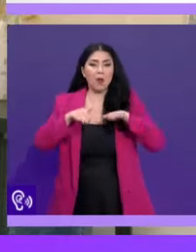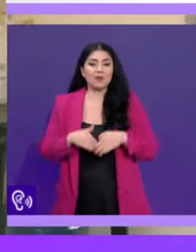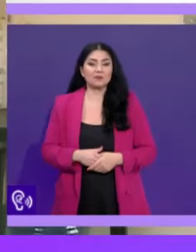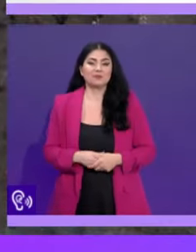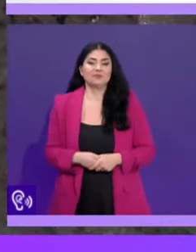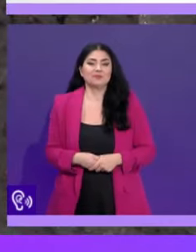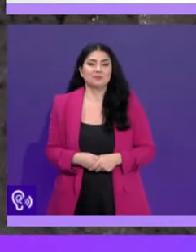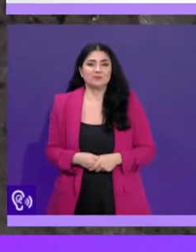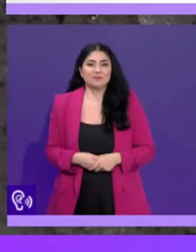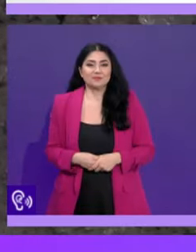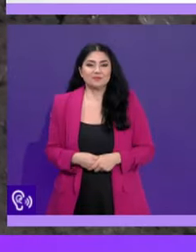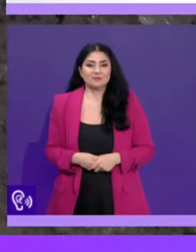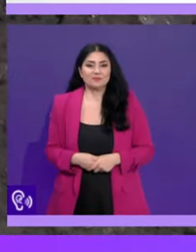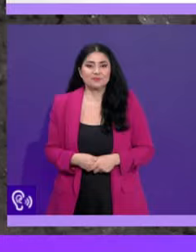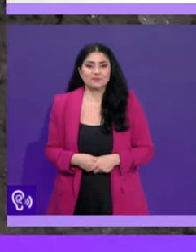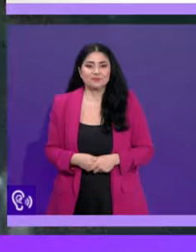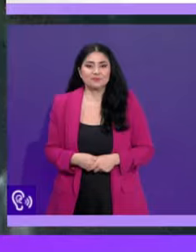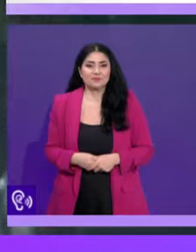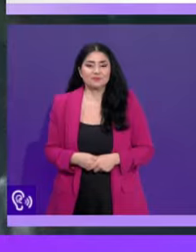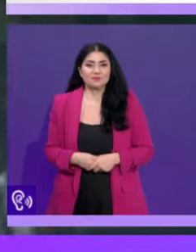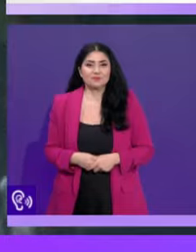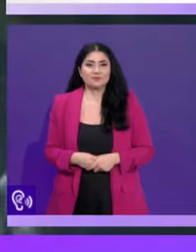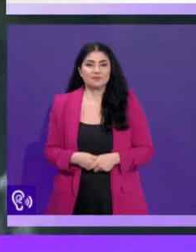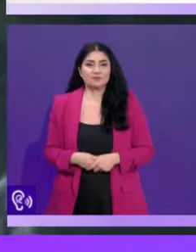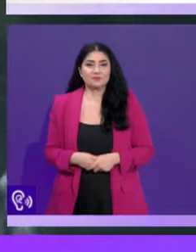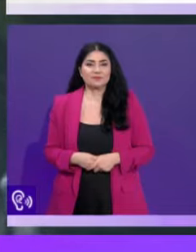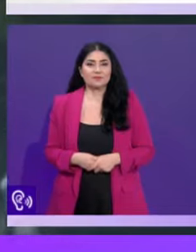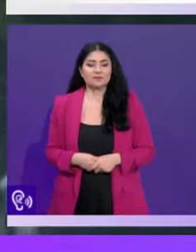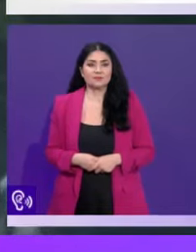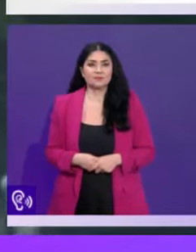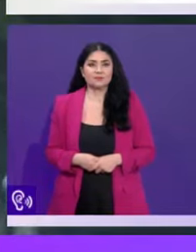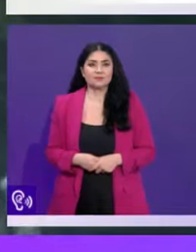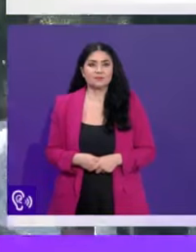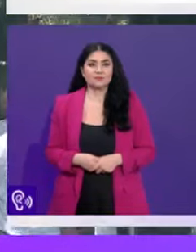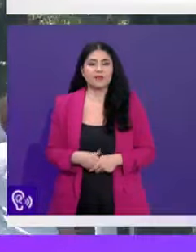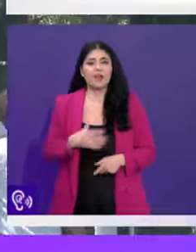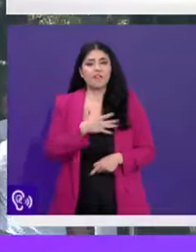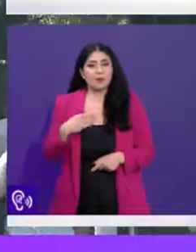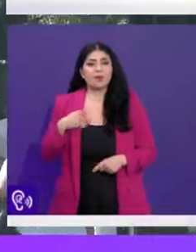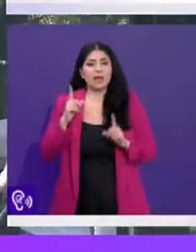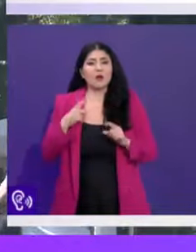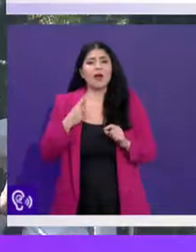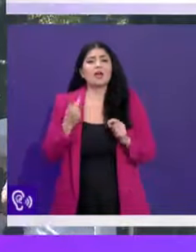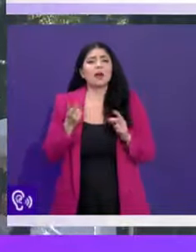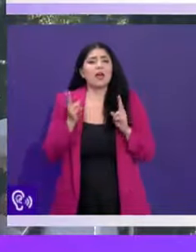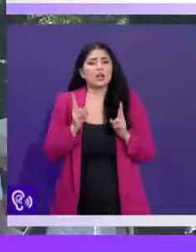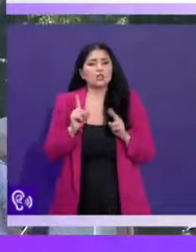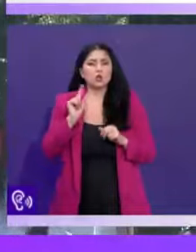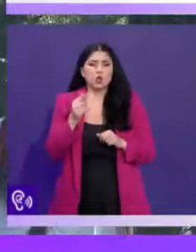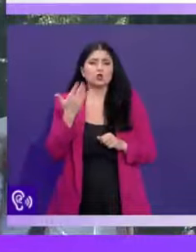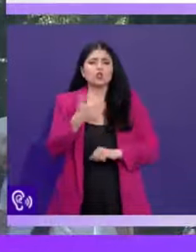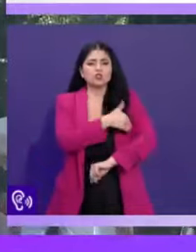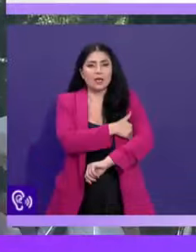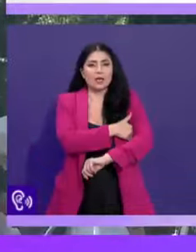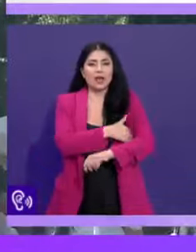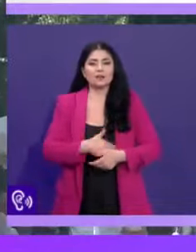consemnăm aceste averse cu caracter torențial și vremea, chiar dacă va fi în răcorire, 25 de